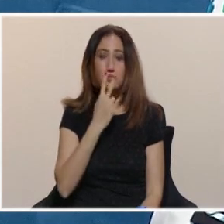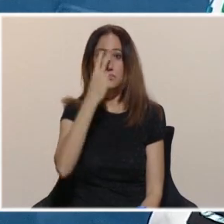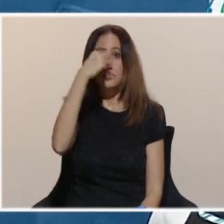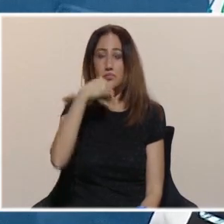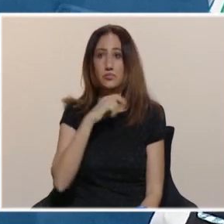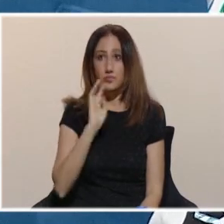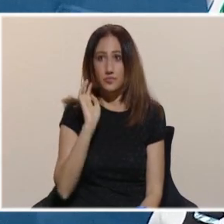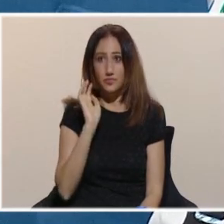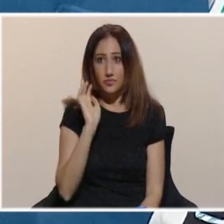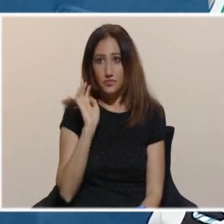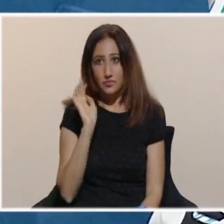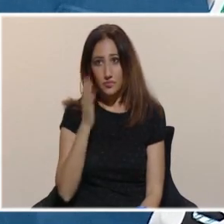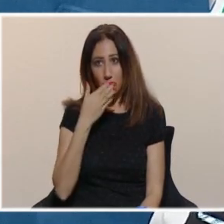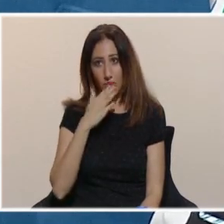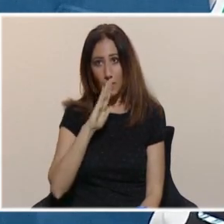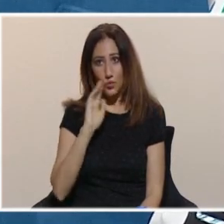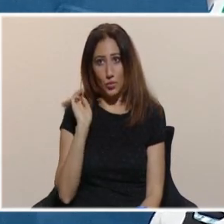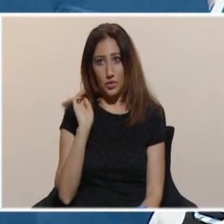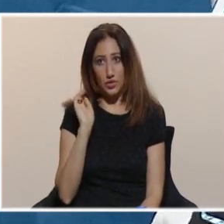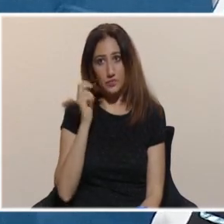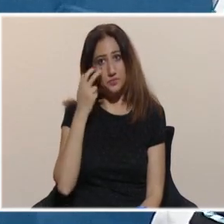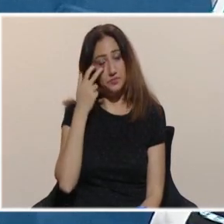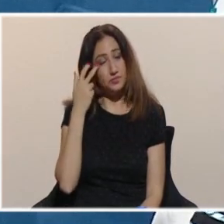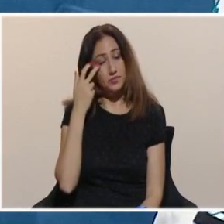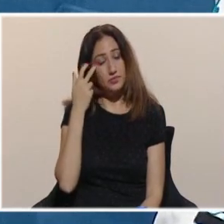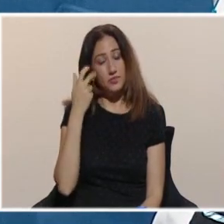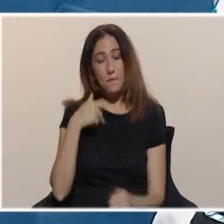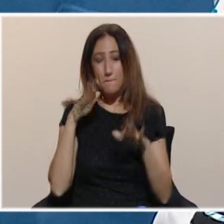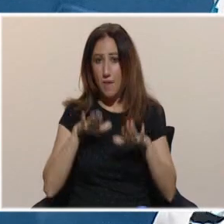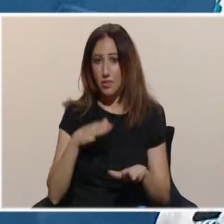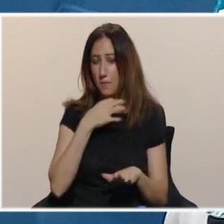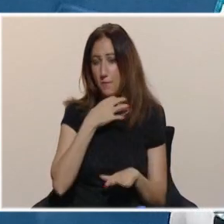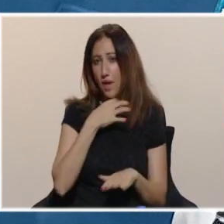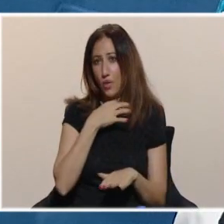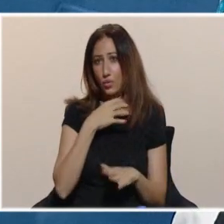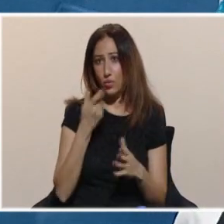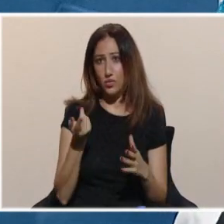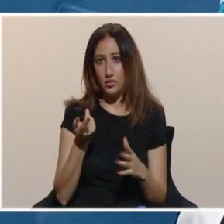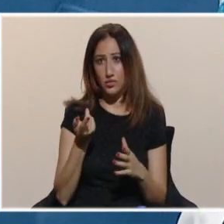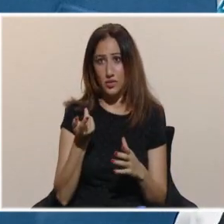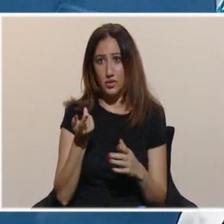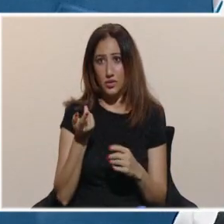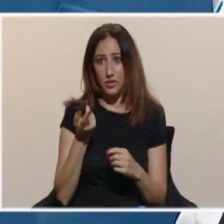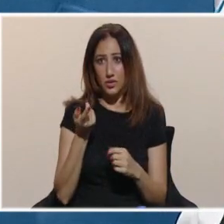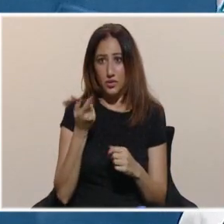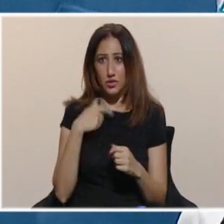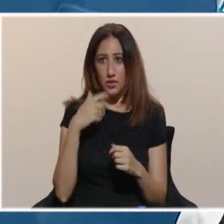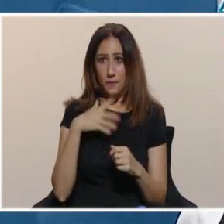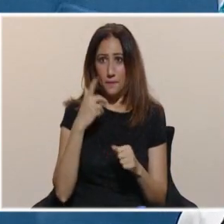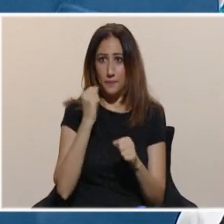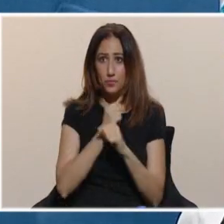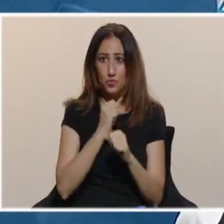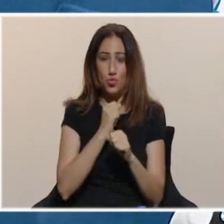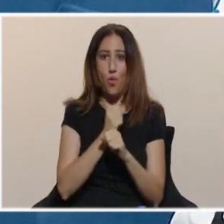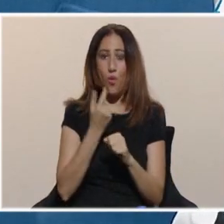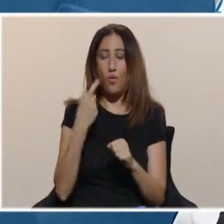انا مش من النوع المتعوده ان انا قاعده كده ما بعملش حاجه. انا بقول لك حياتي كلها كانت فروسيه من وانا عندي